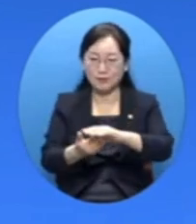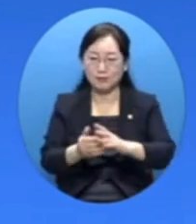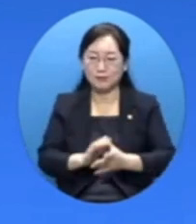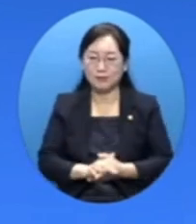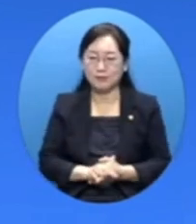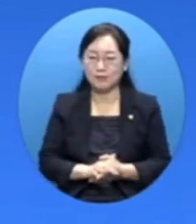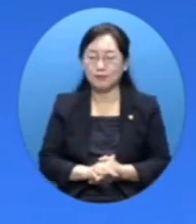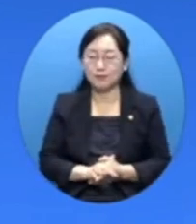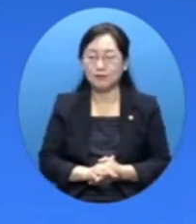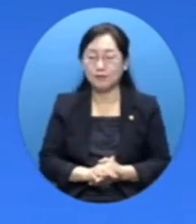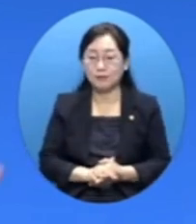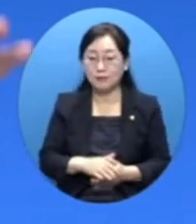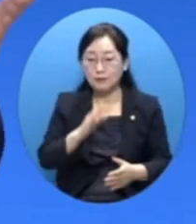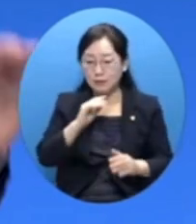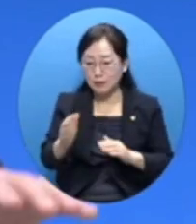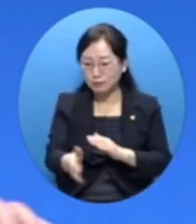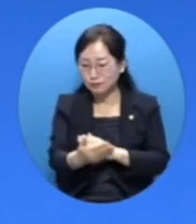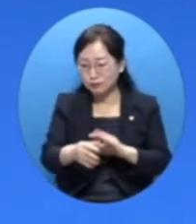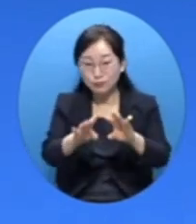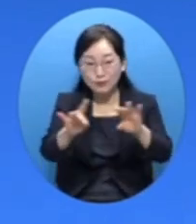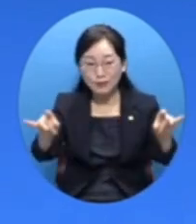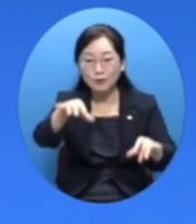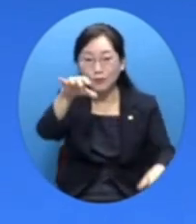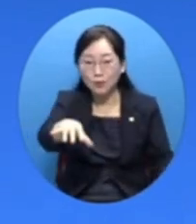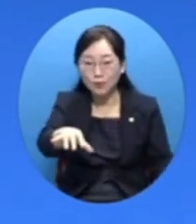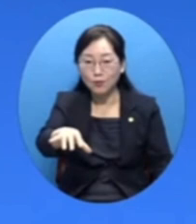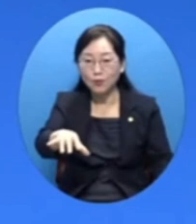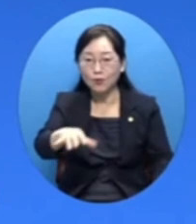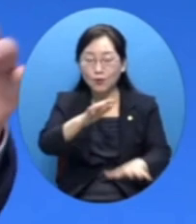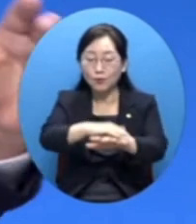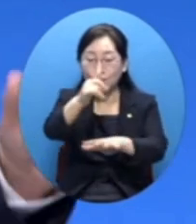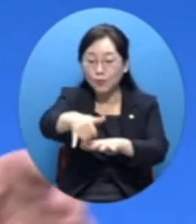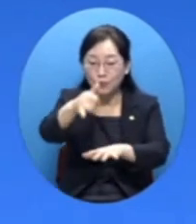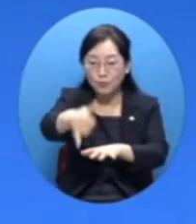아멘 불모의 땅에 농촌을